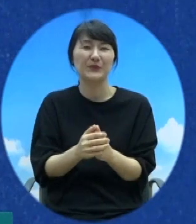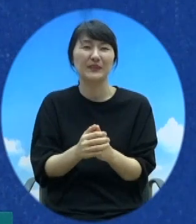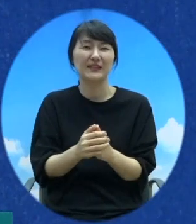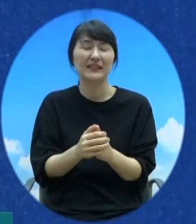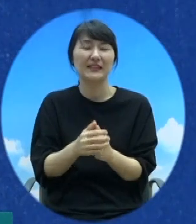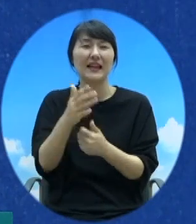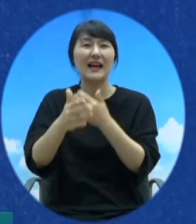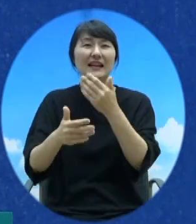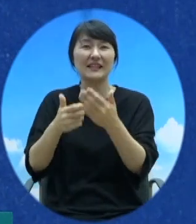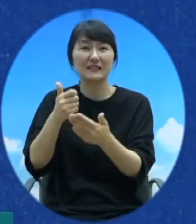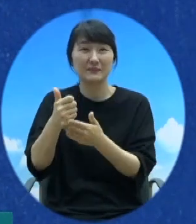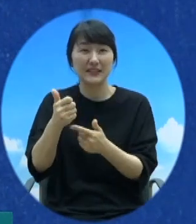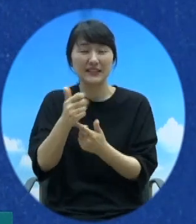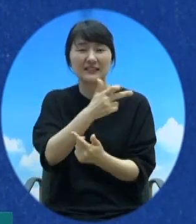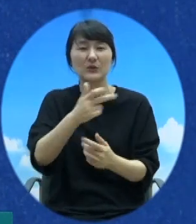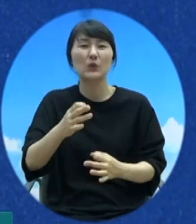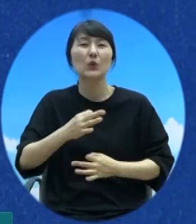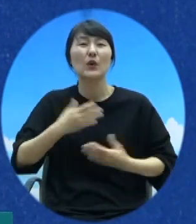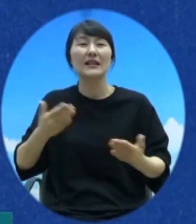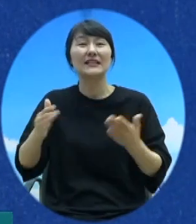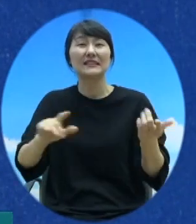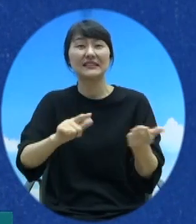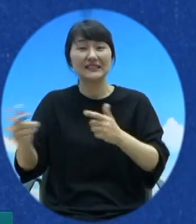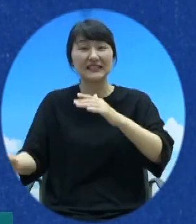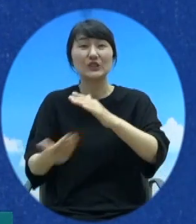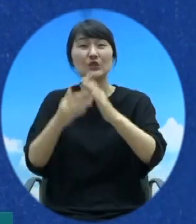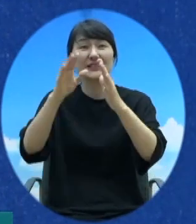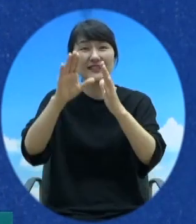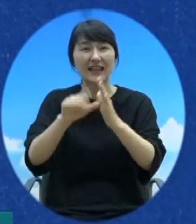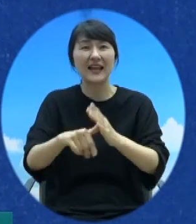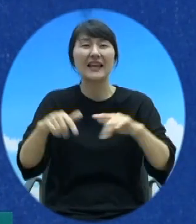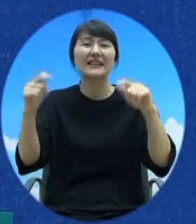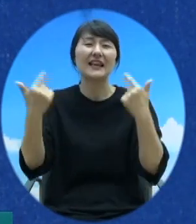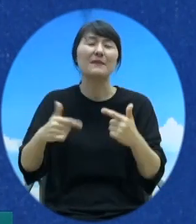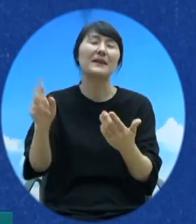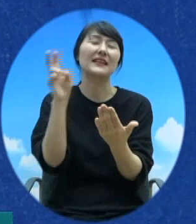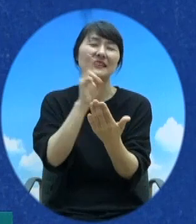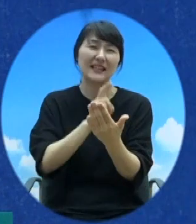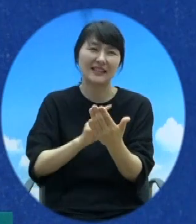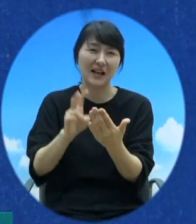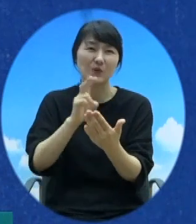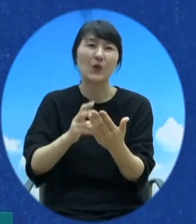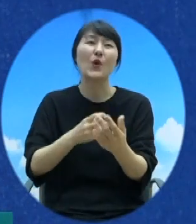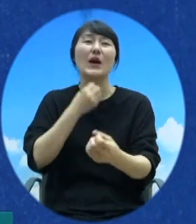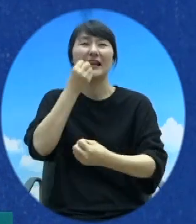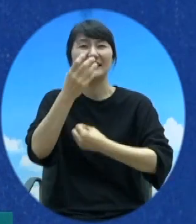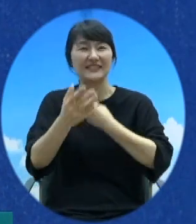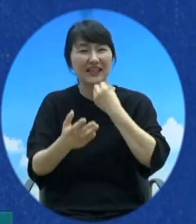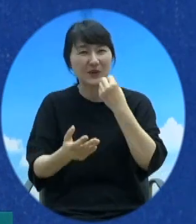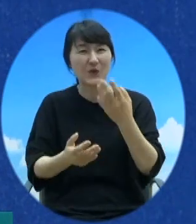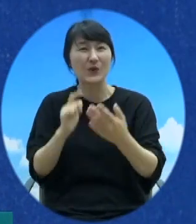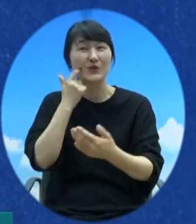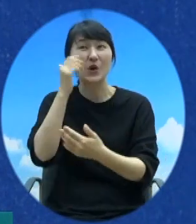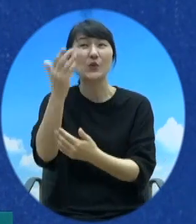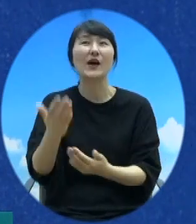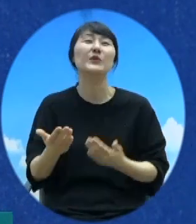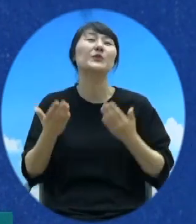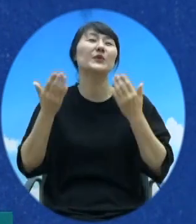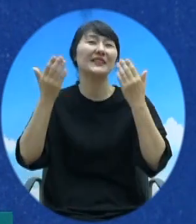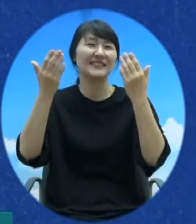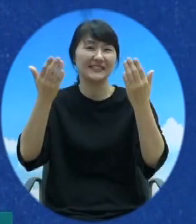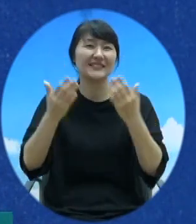하나님께서 우리 가운데 크고 놀라운 역사를 이루시는 것을 날마다 찬양하고 간증하고 영광